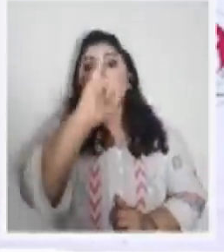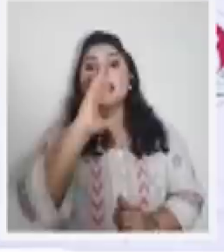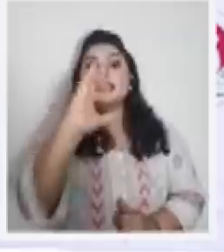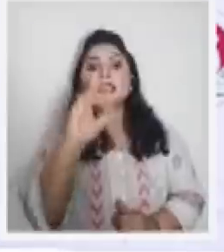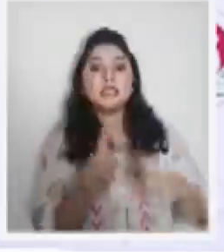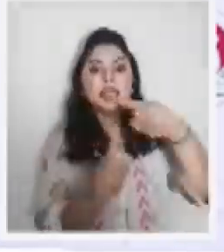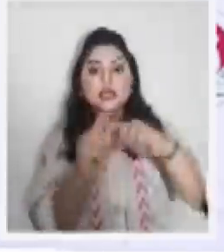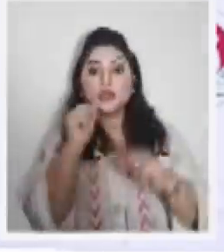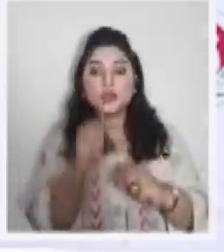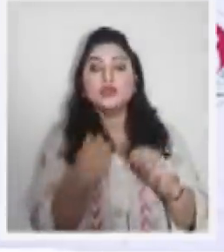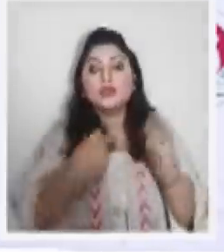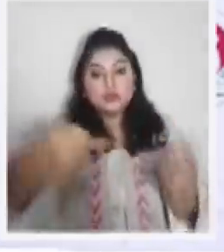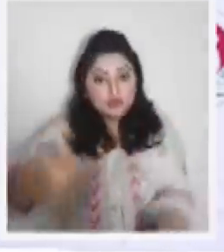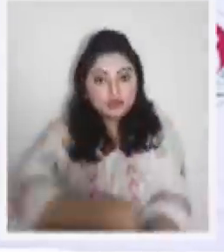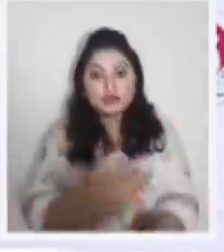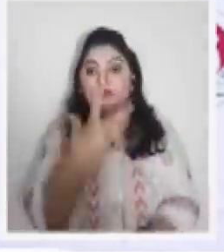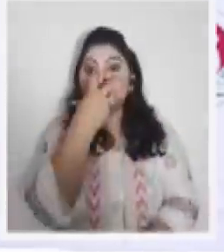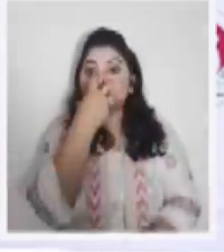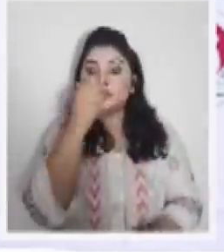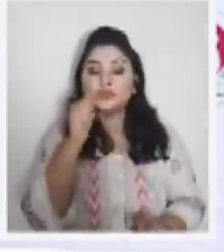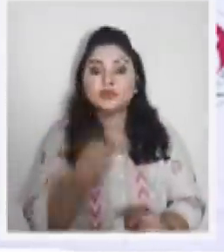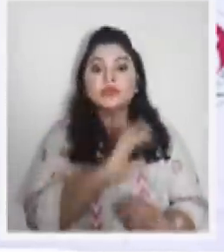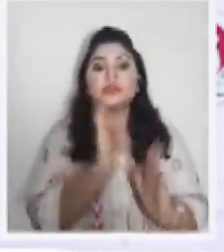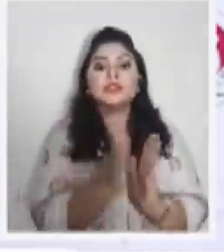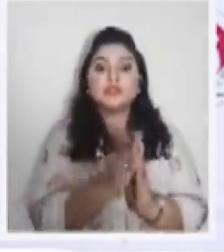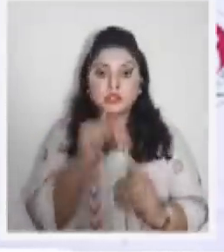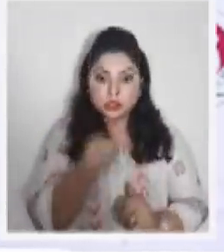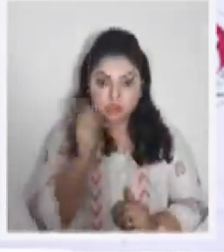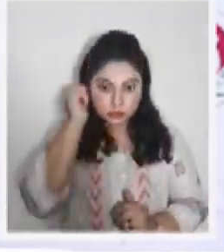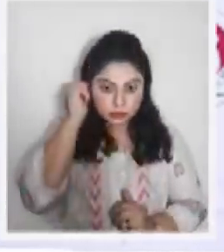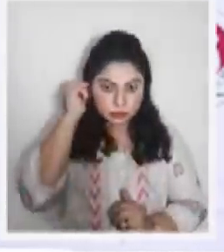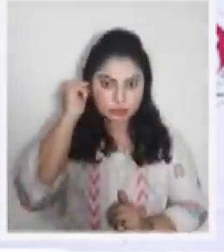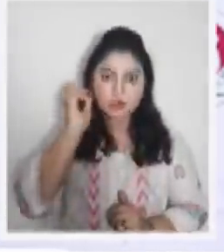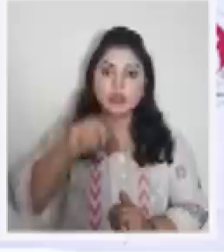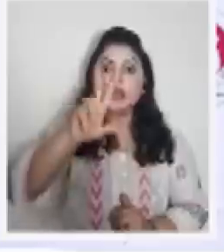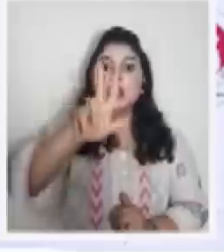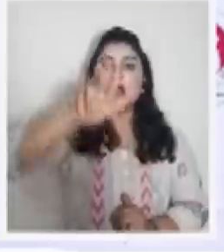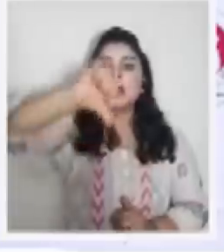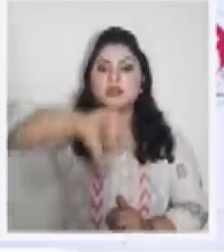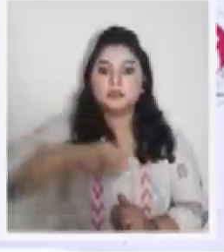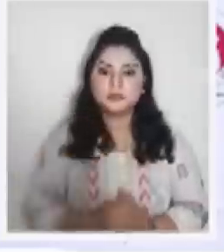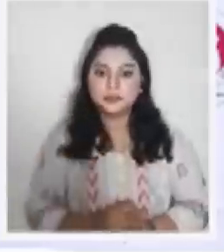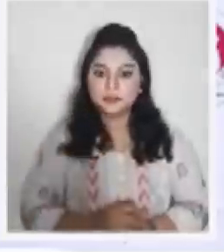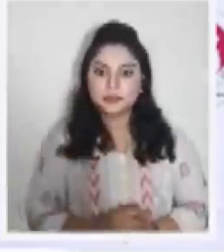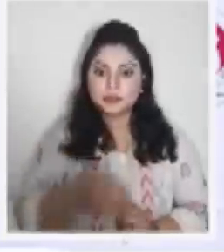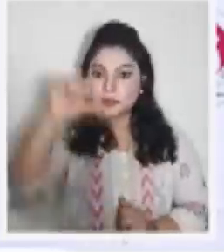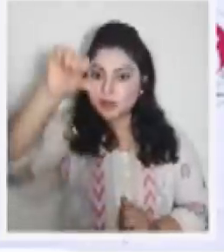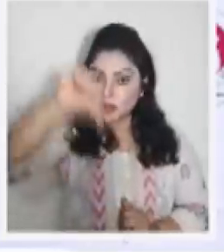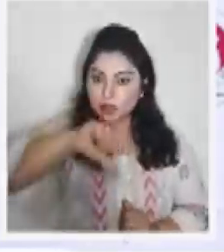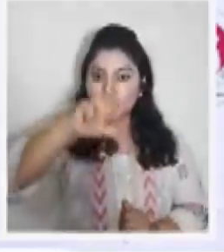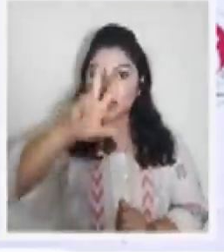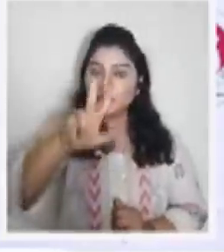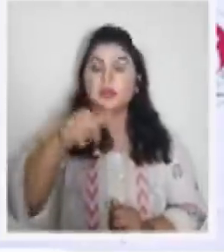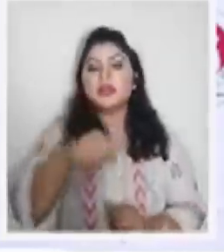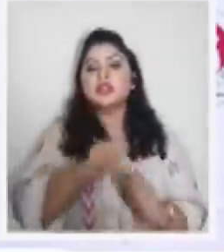11141টি, সারা দেশে হাইফ্লো ন্যাজাল ক্যানুলার সংখ্যা 207টি এবং সারা দেশে অক্সিজেন কনসেন্ট্রেটরের সংখ্যা